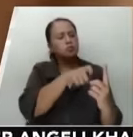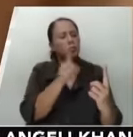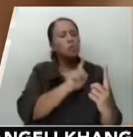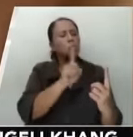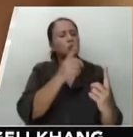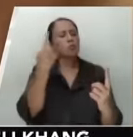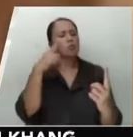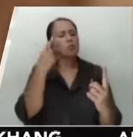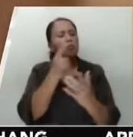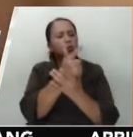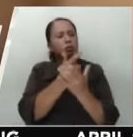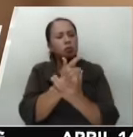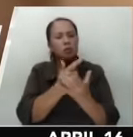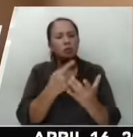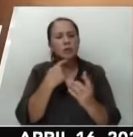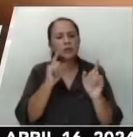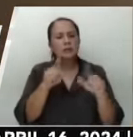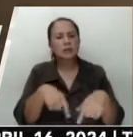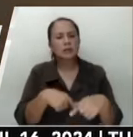Bullets.